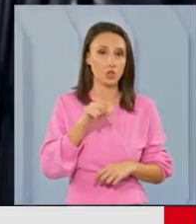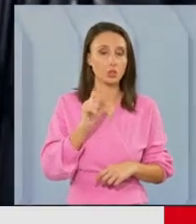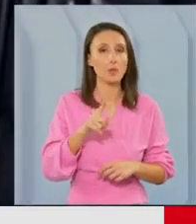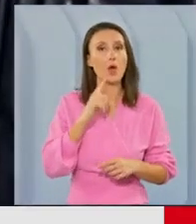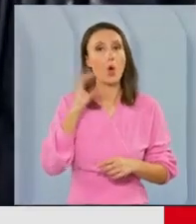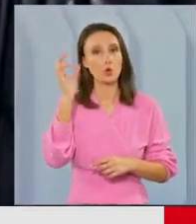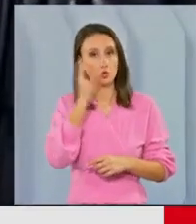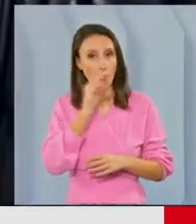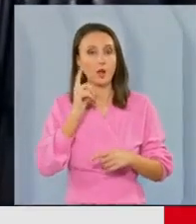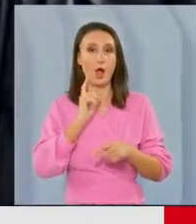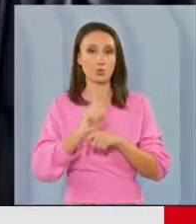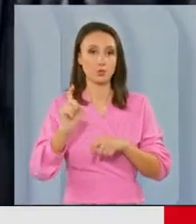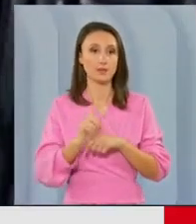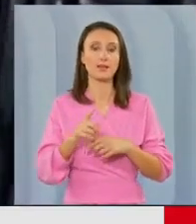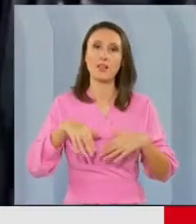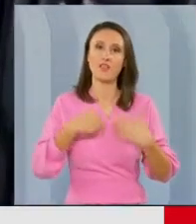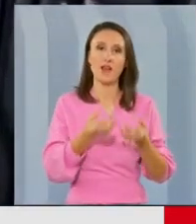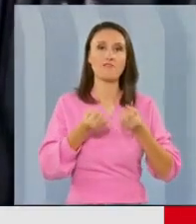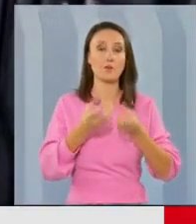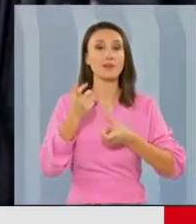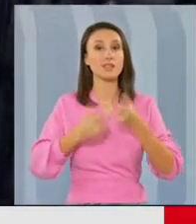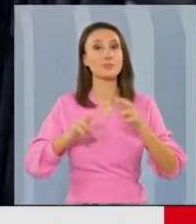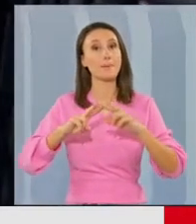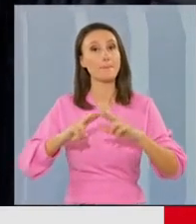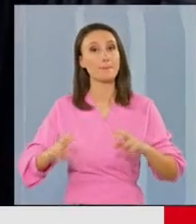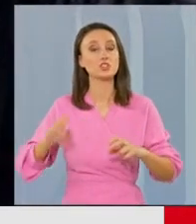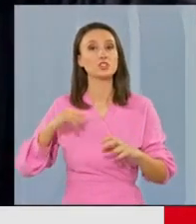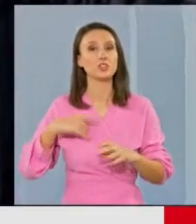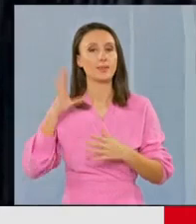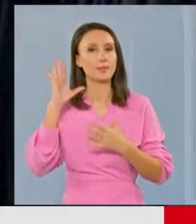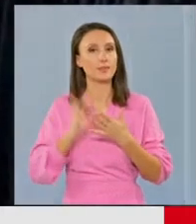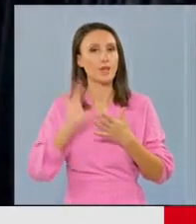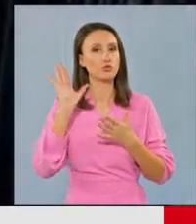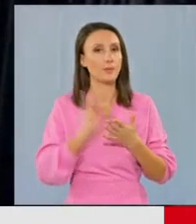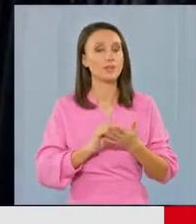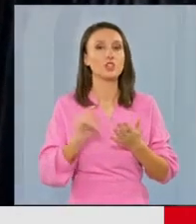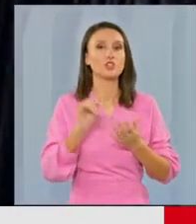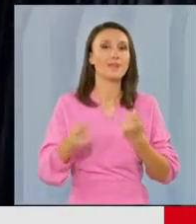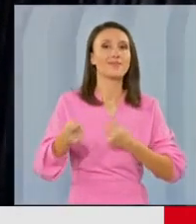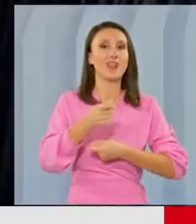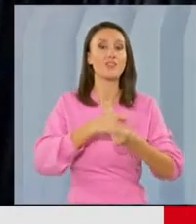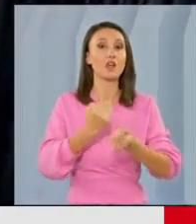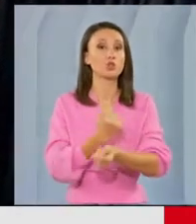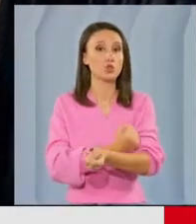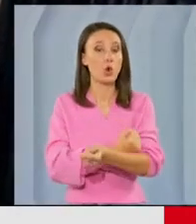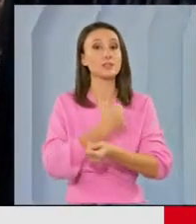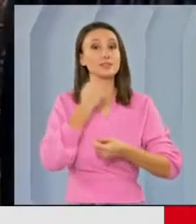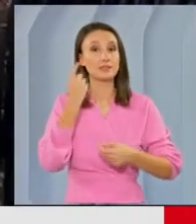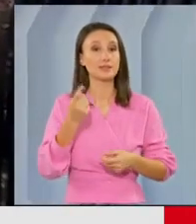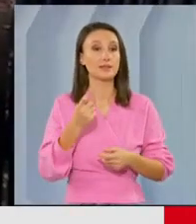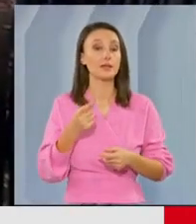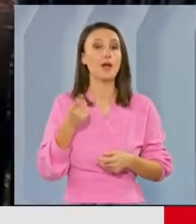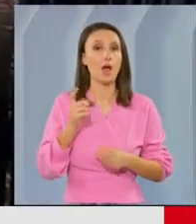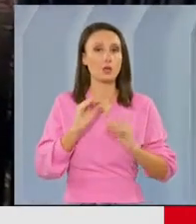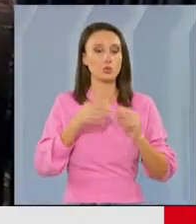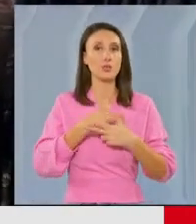octombrie este acuzată că livra informații despre percheziții și interceptării traficanților de droguri în momentul în care pe rolul